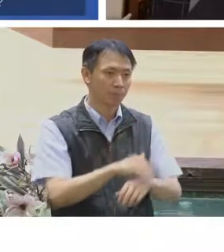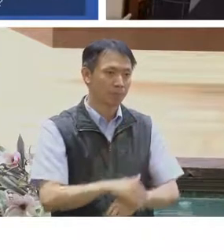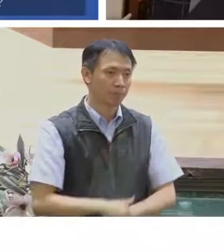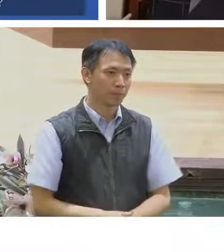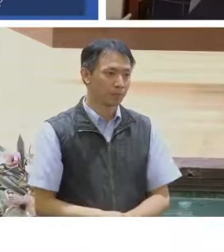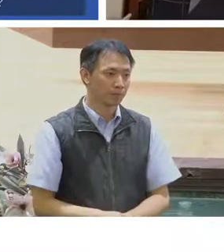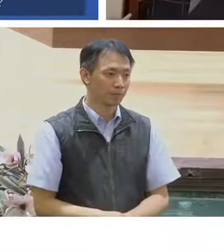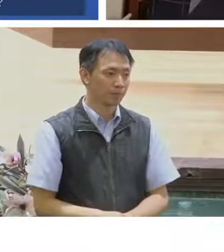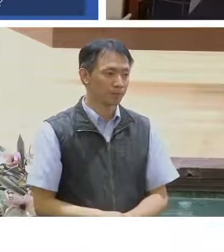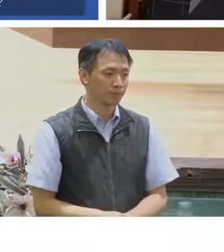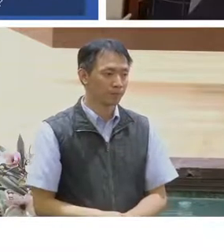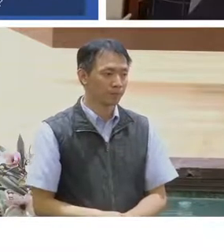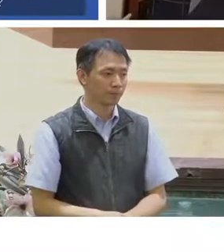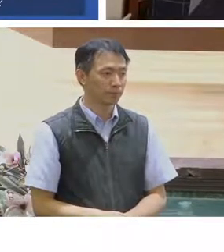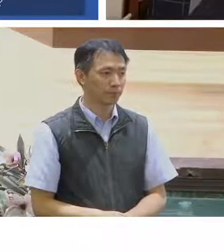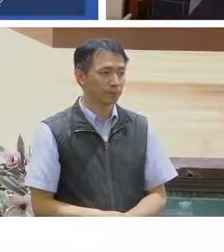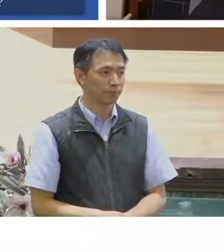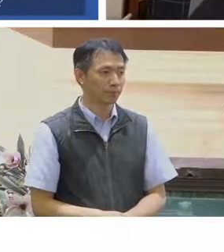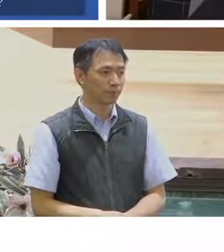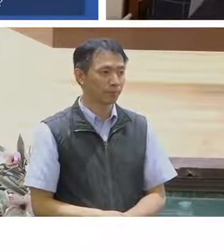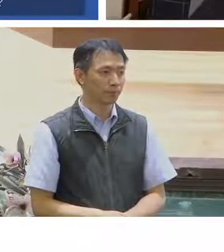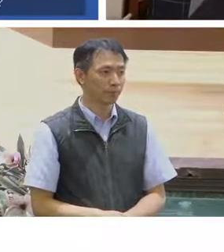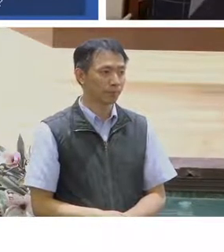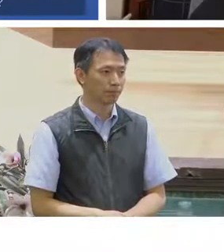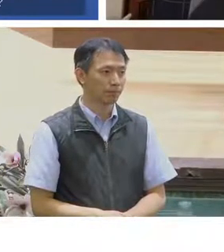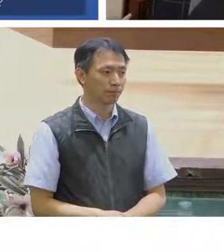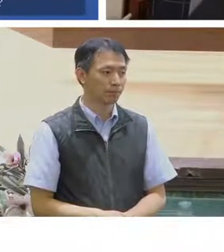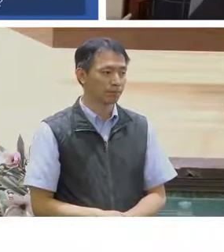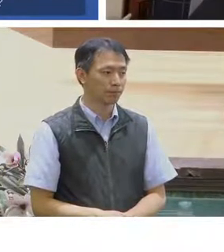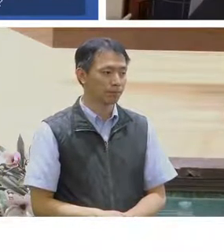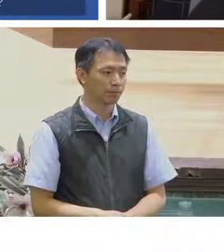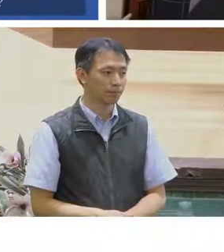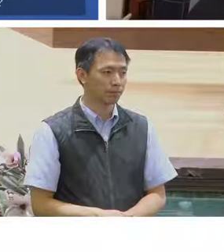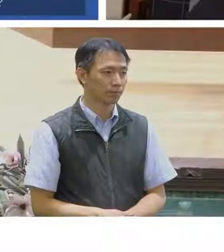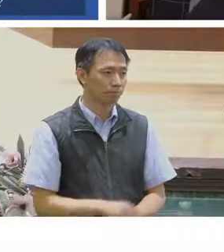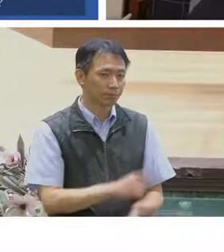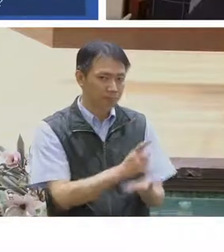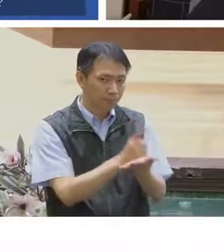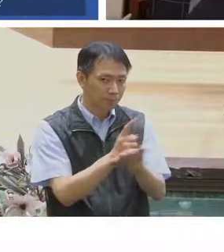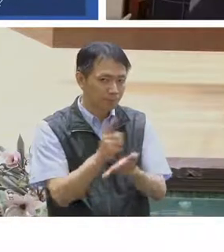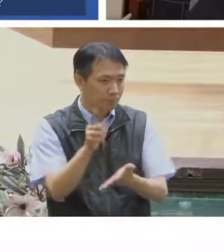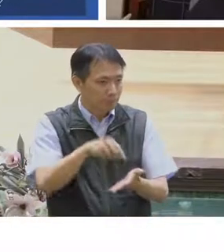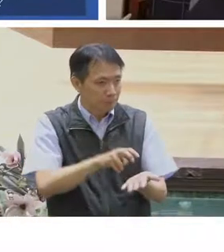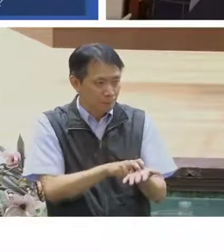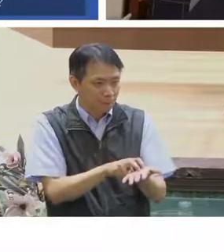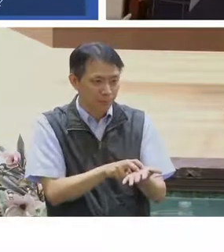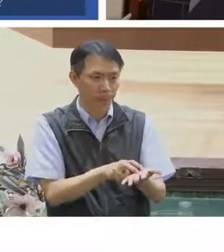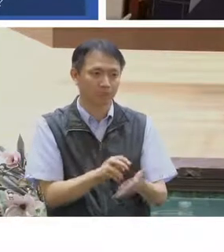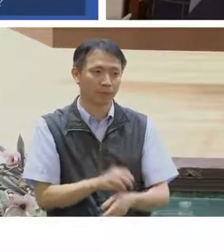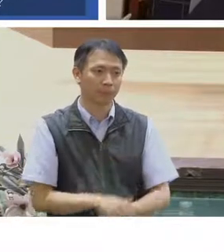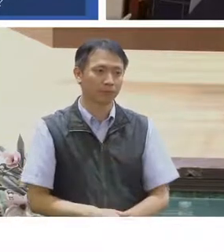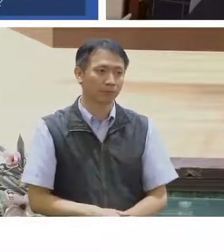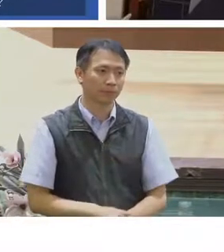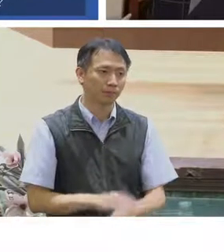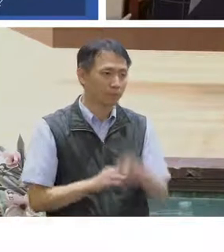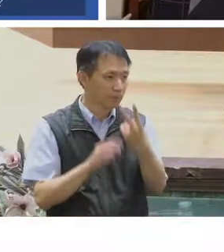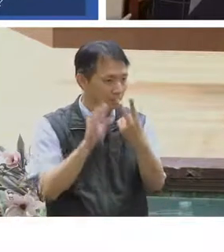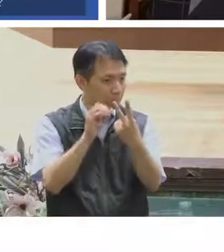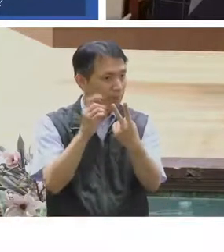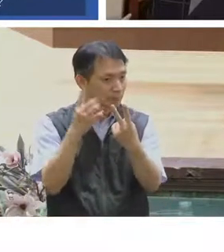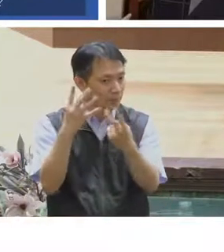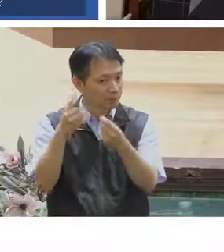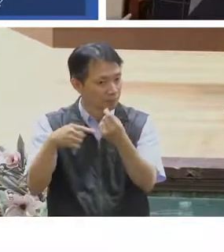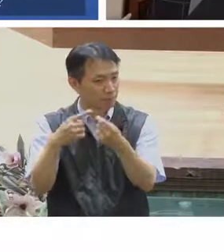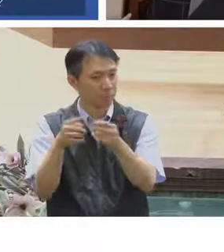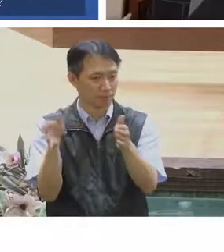与。所以你看到这个这个效应是大家都很在害怕，这个是2014年的情况。但是